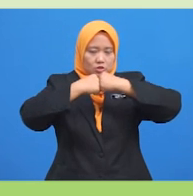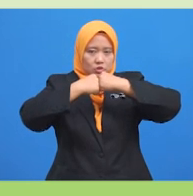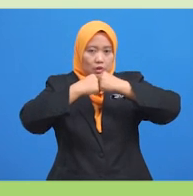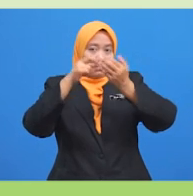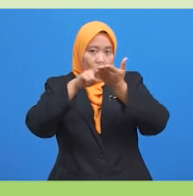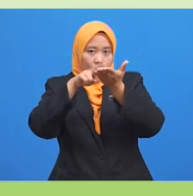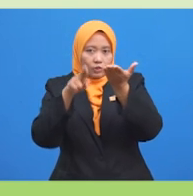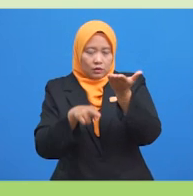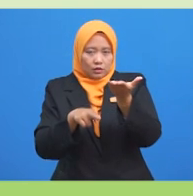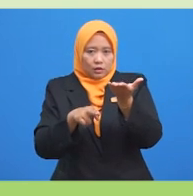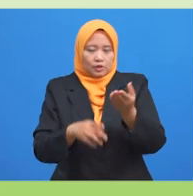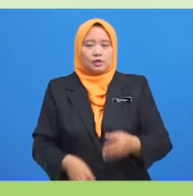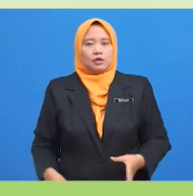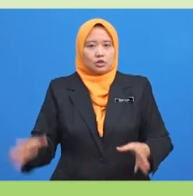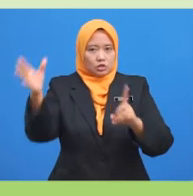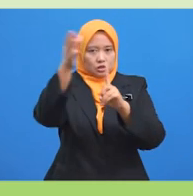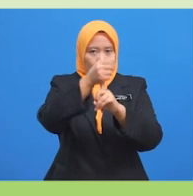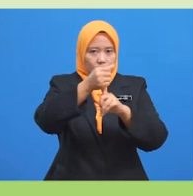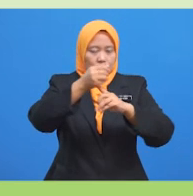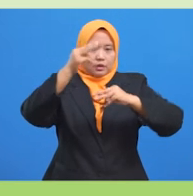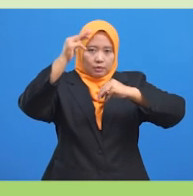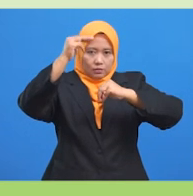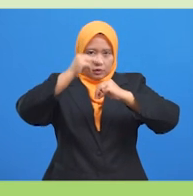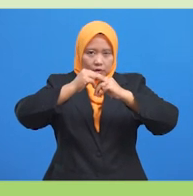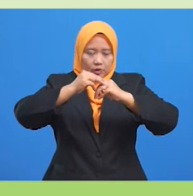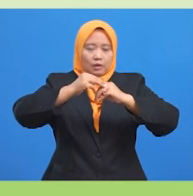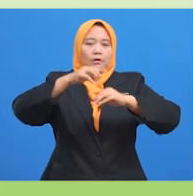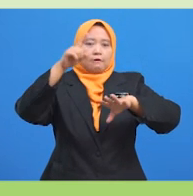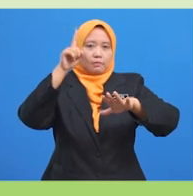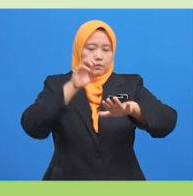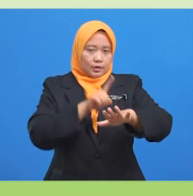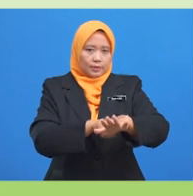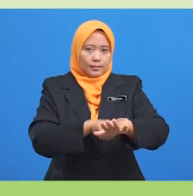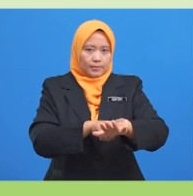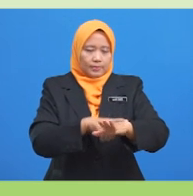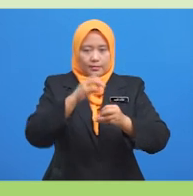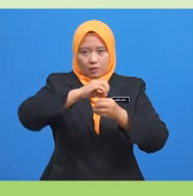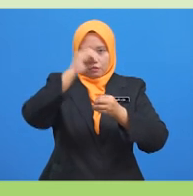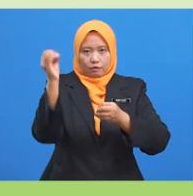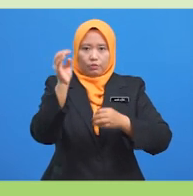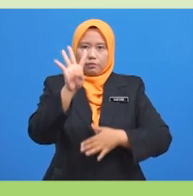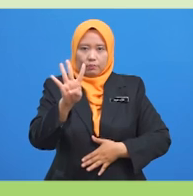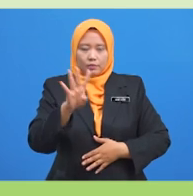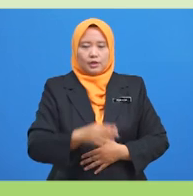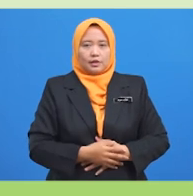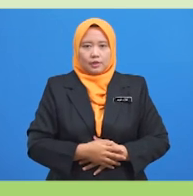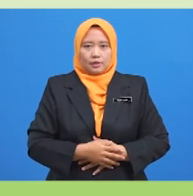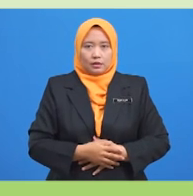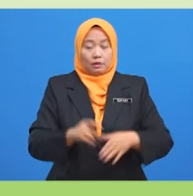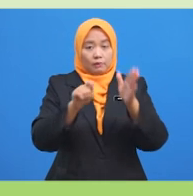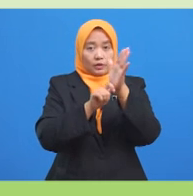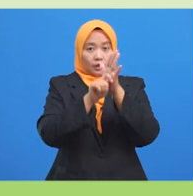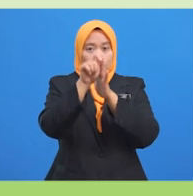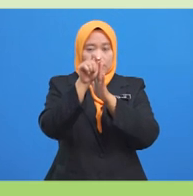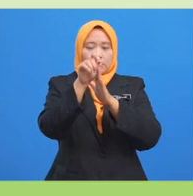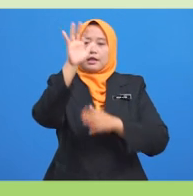menurun dan mencapai minimum pada output keempat. Kemudian, semakin meningkat dari output